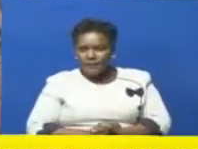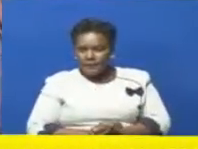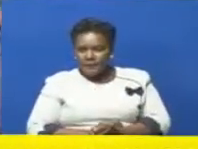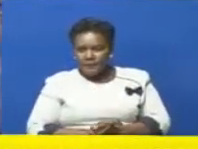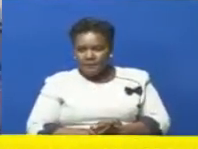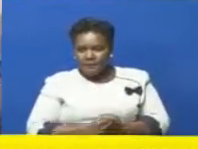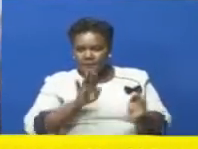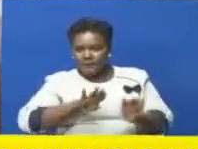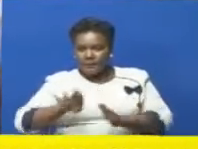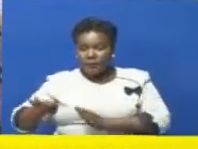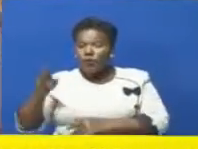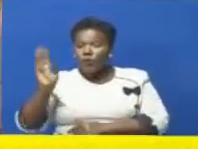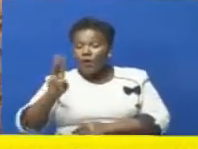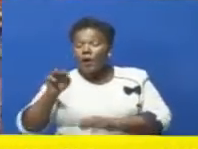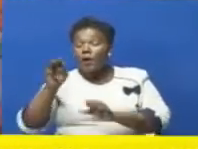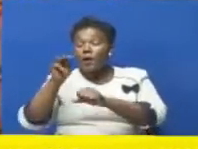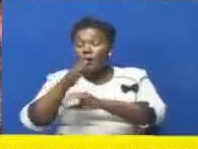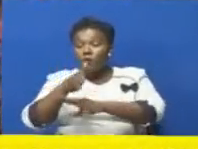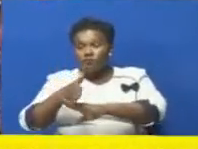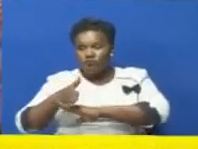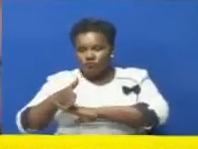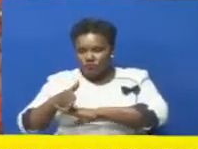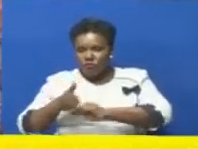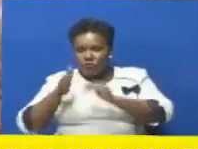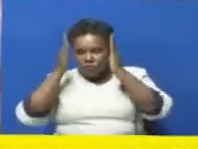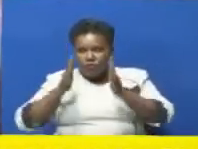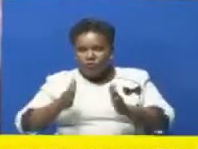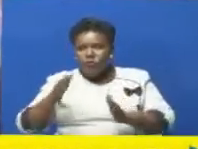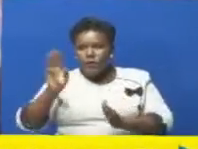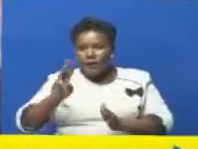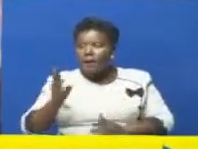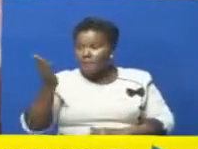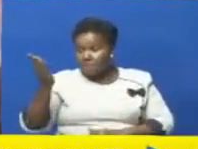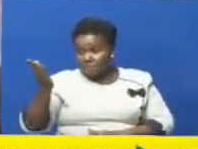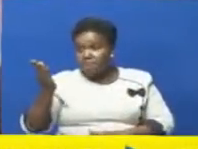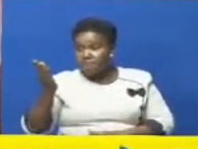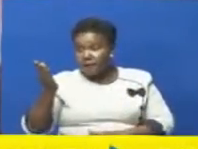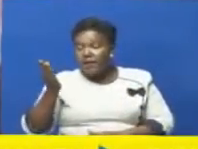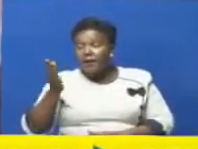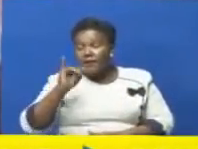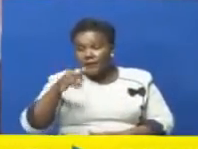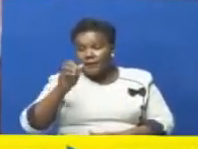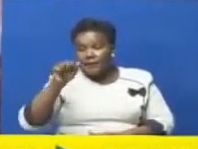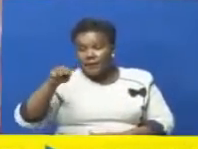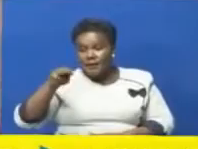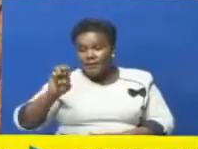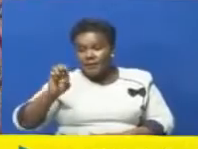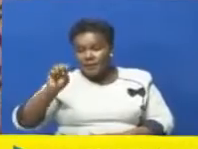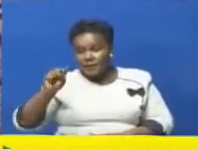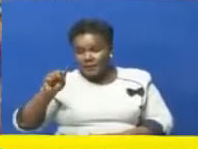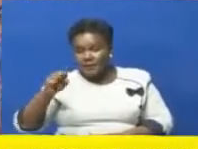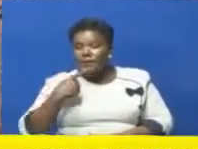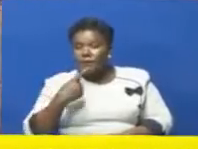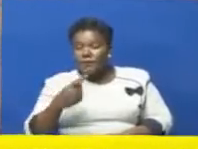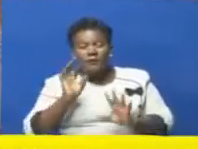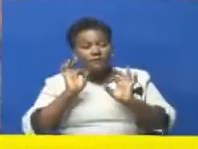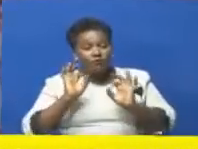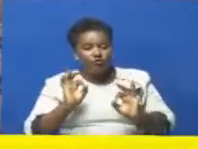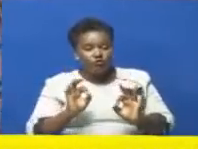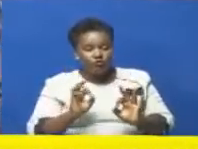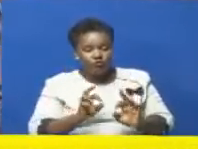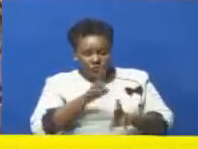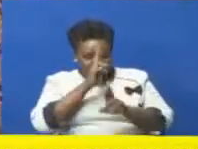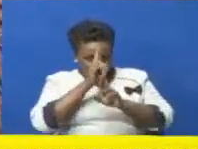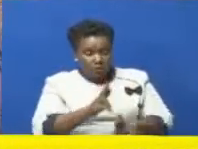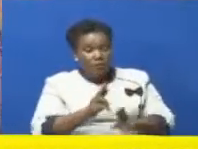Ulayani Ubungo, mkuu wa wilaya hiyo Henry James, ameitaka jamii kujenga tabia kutambua na kuthamini walimu, kwani ni